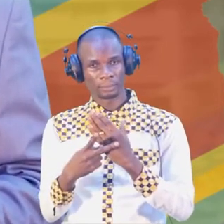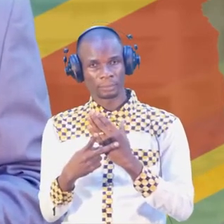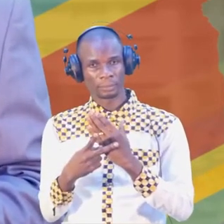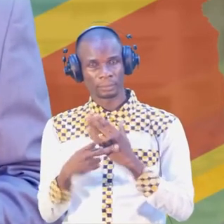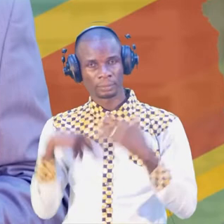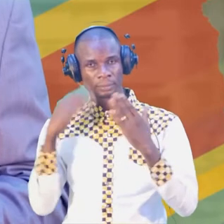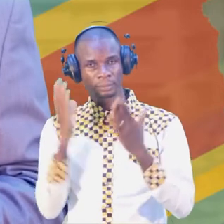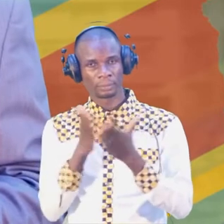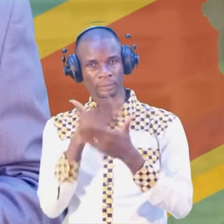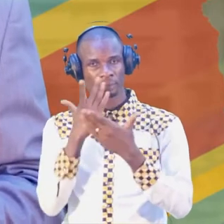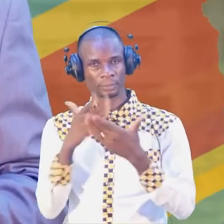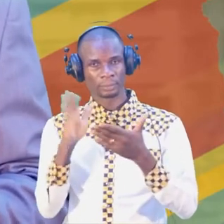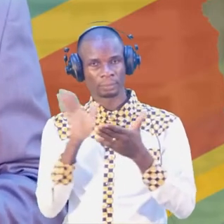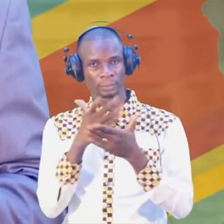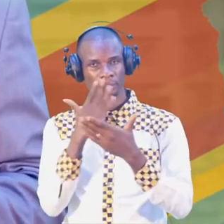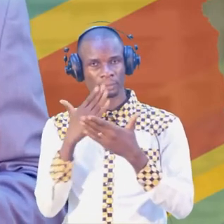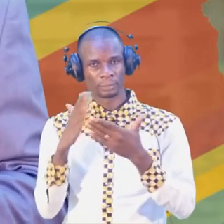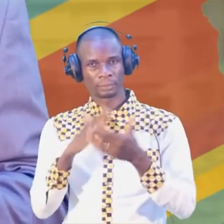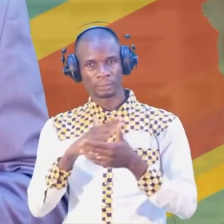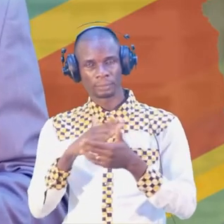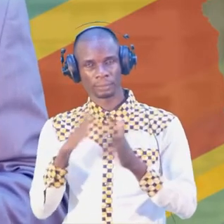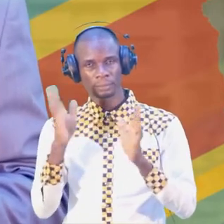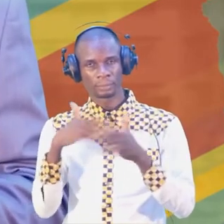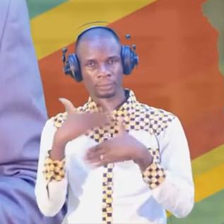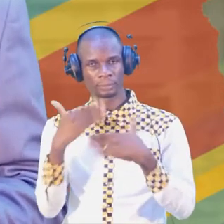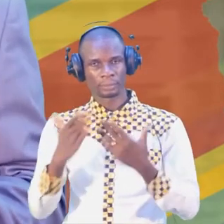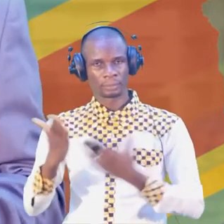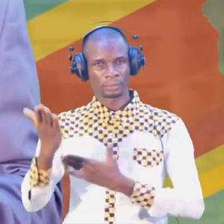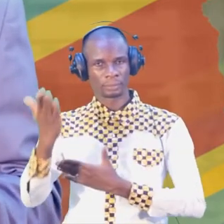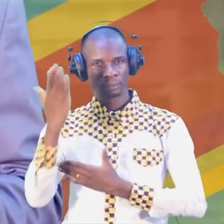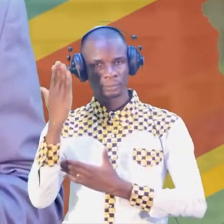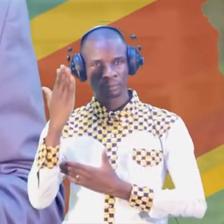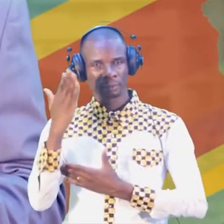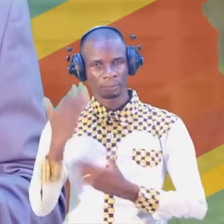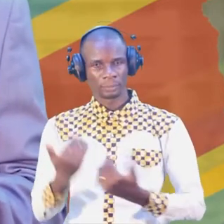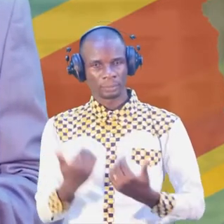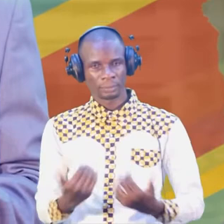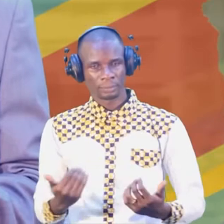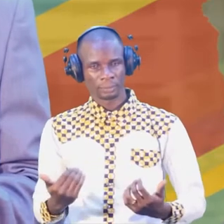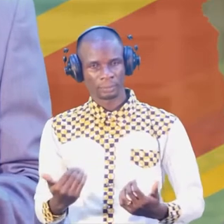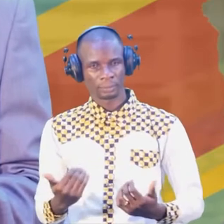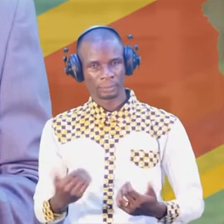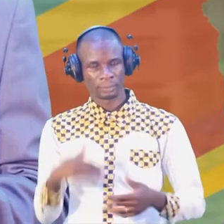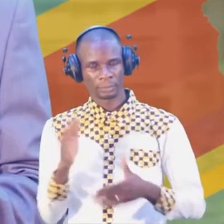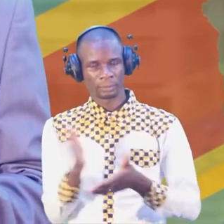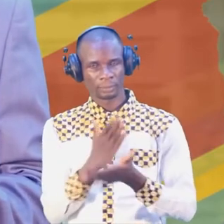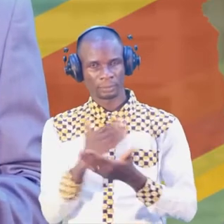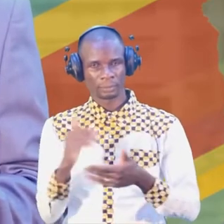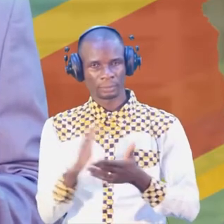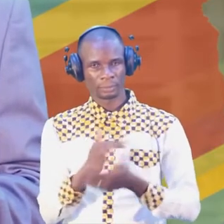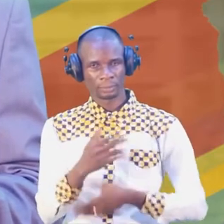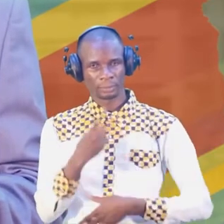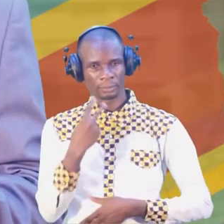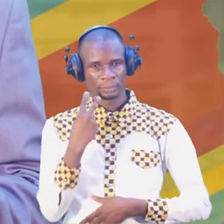la louange à travers les chants spéciaux des chorales. Aujourd'hui, c'est la chorale